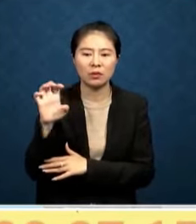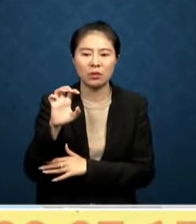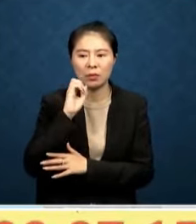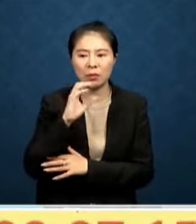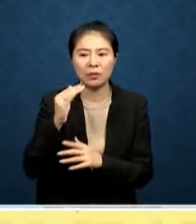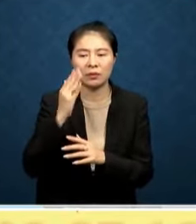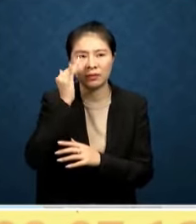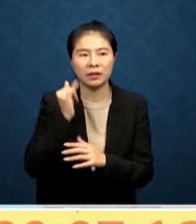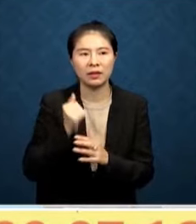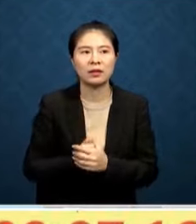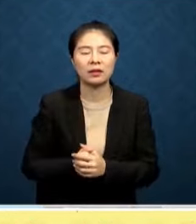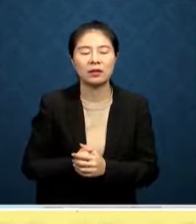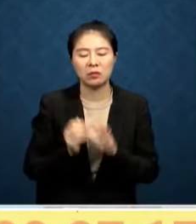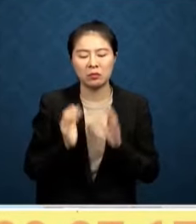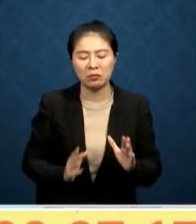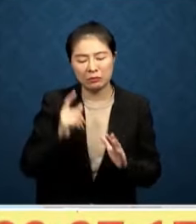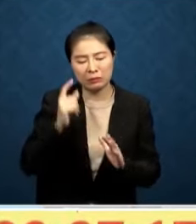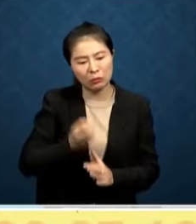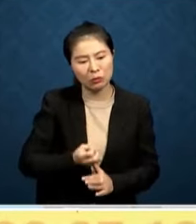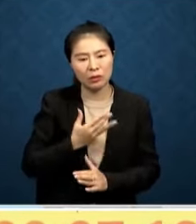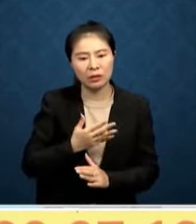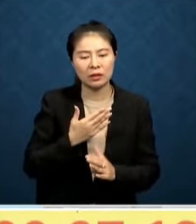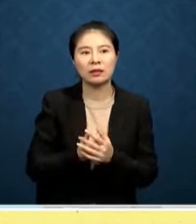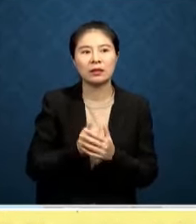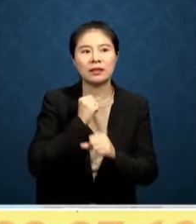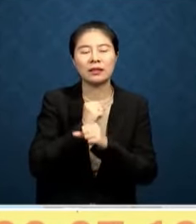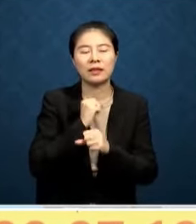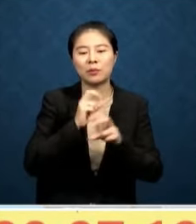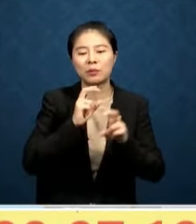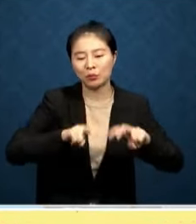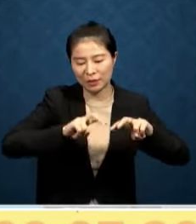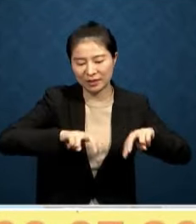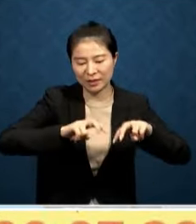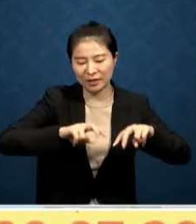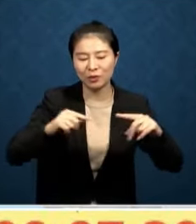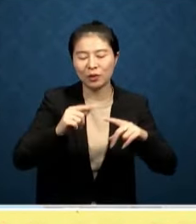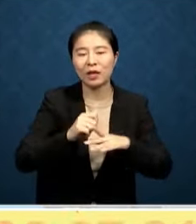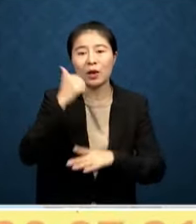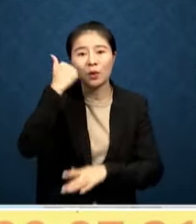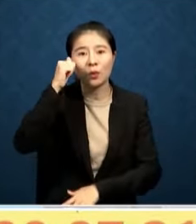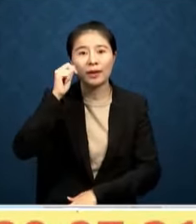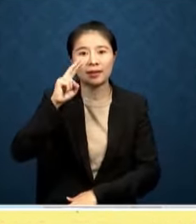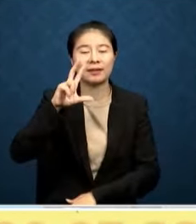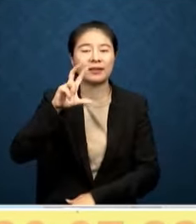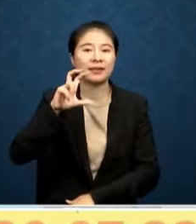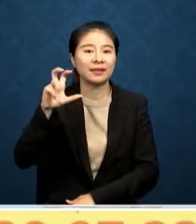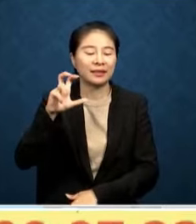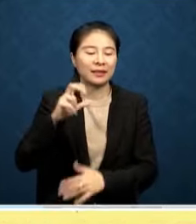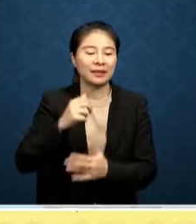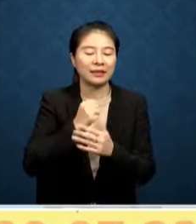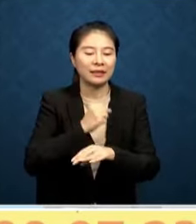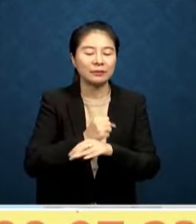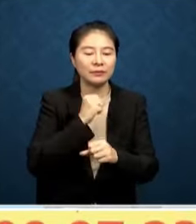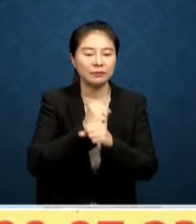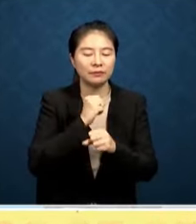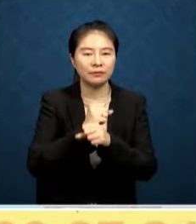แล้วคนอื่นจะตกใจนะฮะมีงานวิจัยนะครับหลังขึ้นค่าแรง300บาทเนี่ยฮะที่ทาง